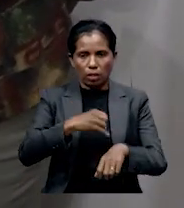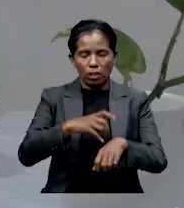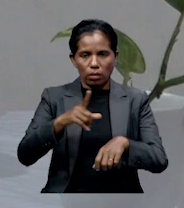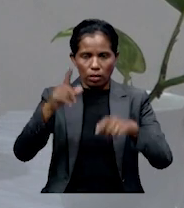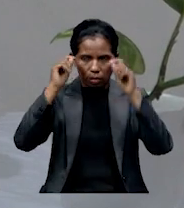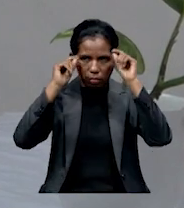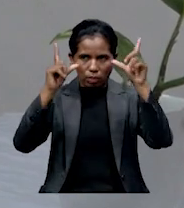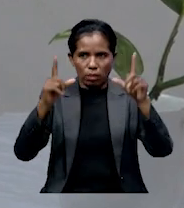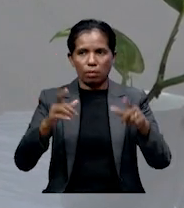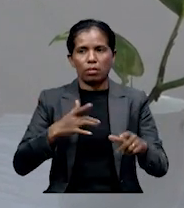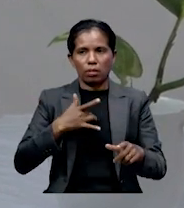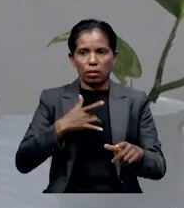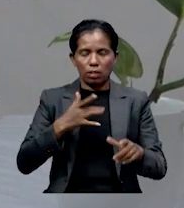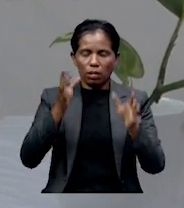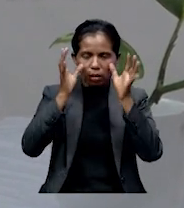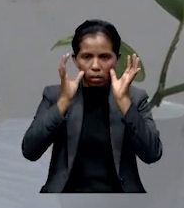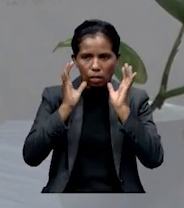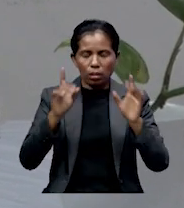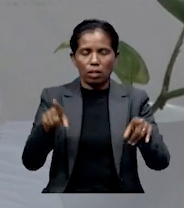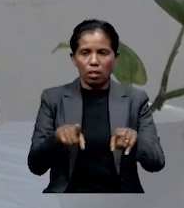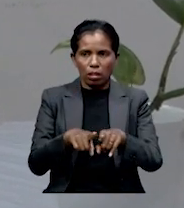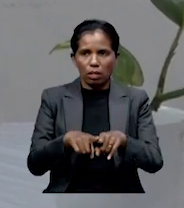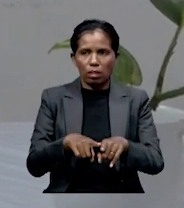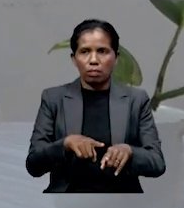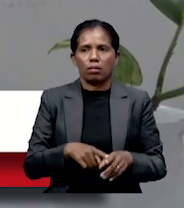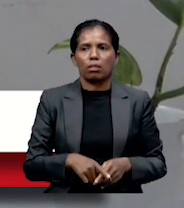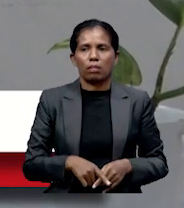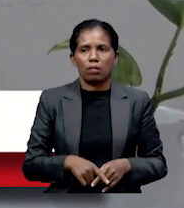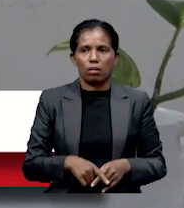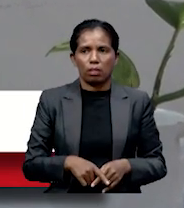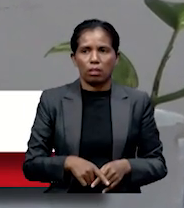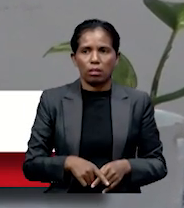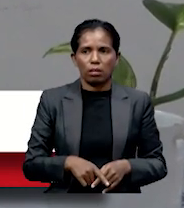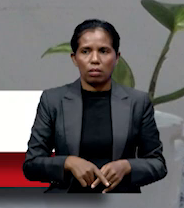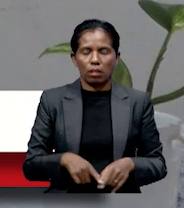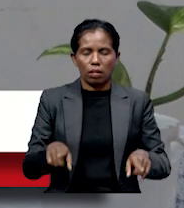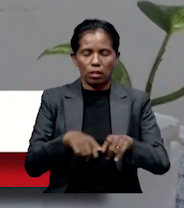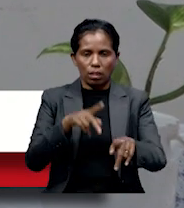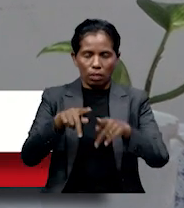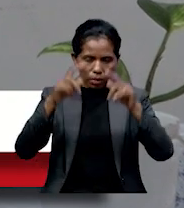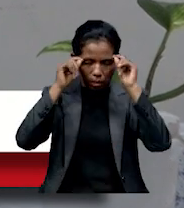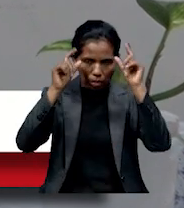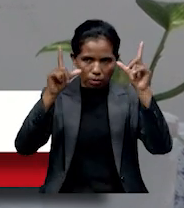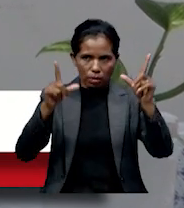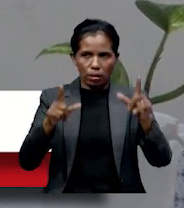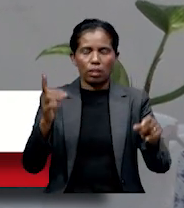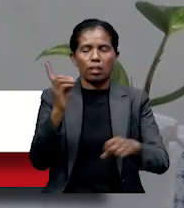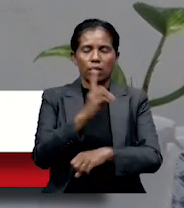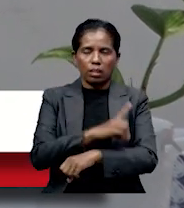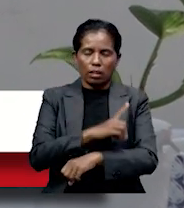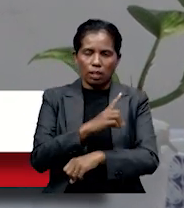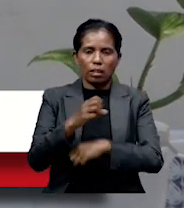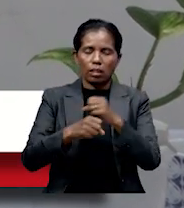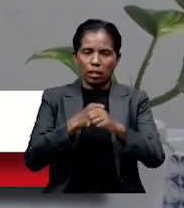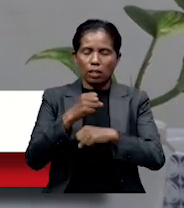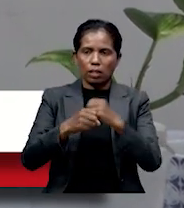Timor-Leste sentimos triste a necessidade da população comunidade de Timor que não sempre rona